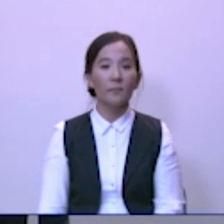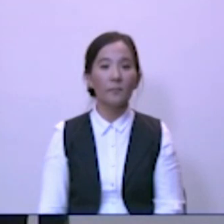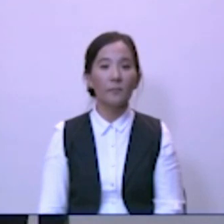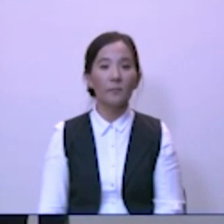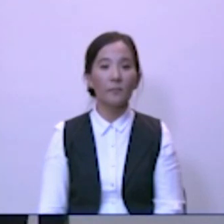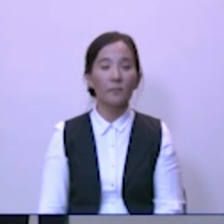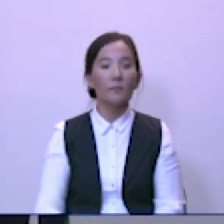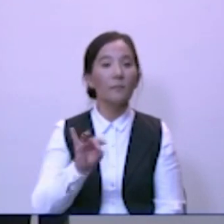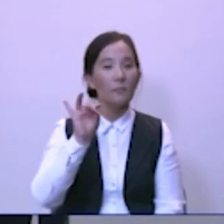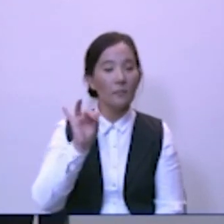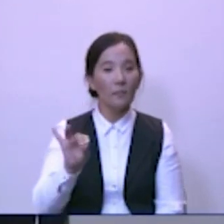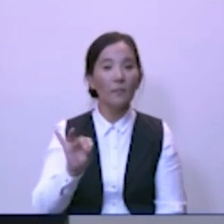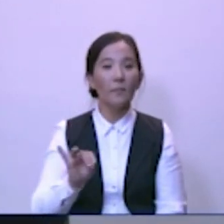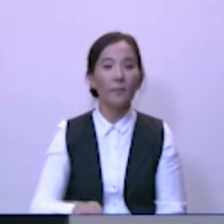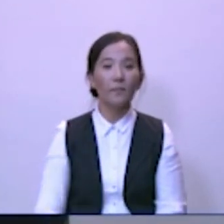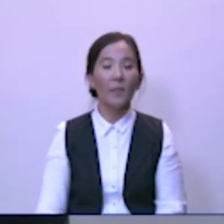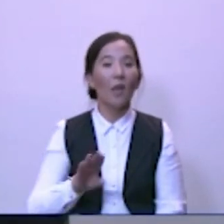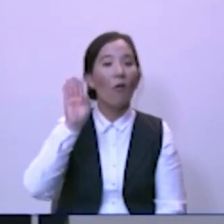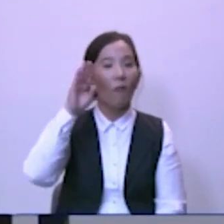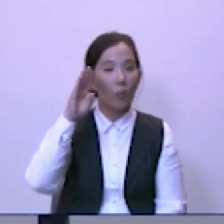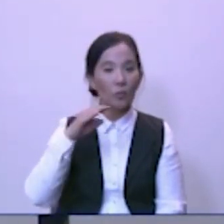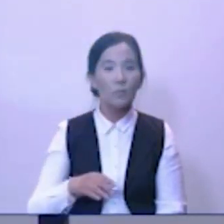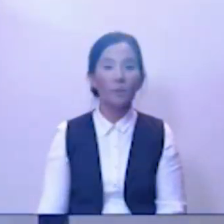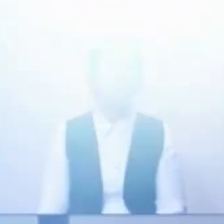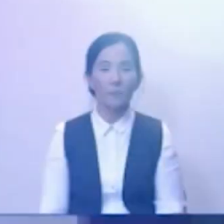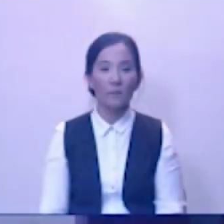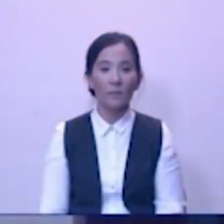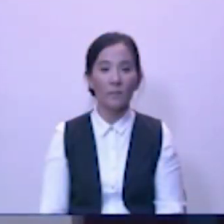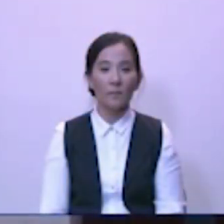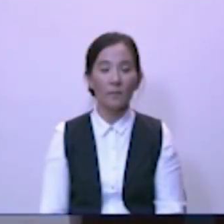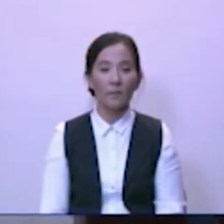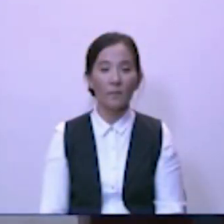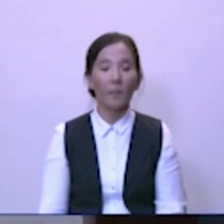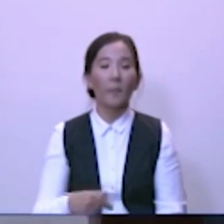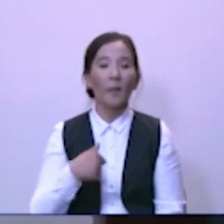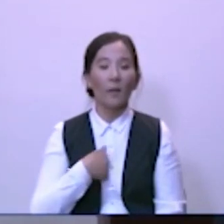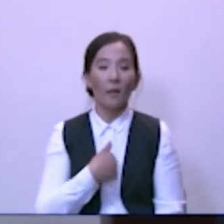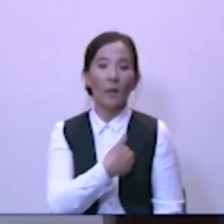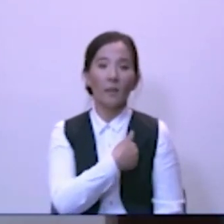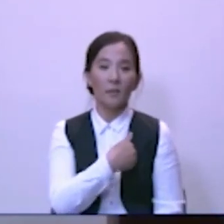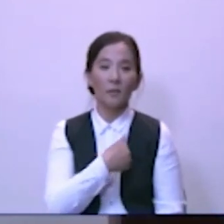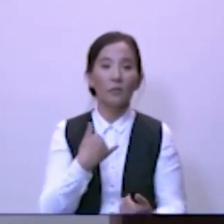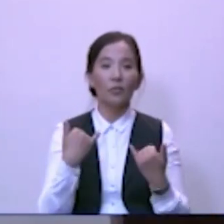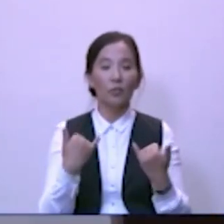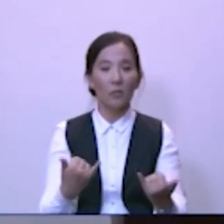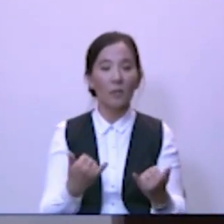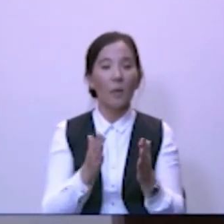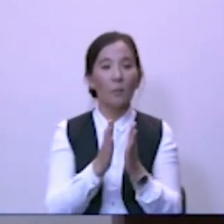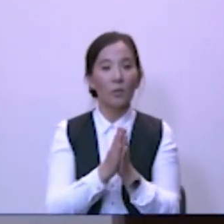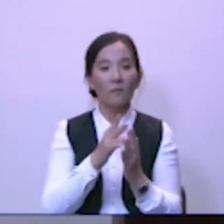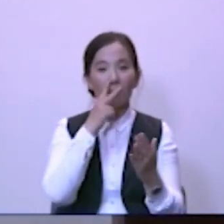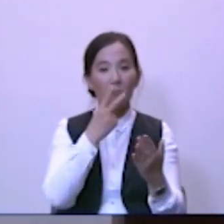на воду я бы хотела сейчас еще обратить ваше